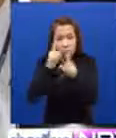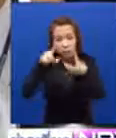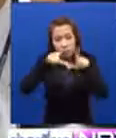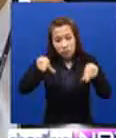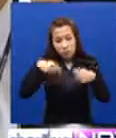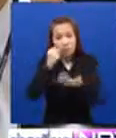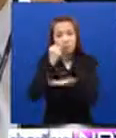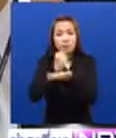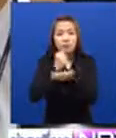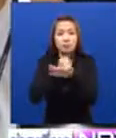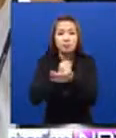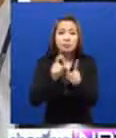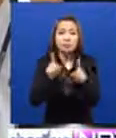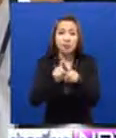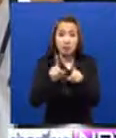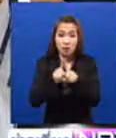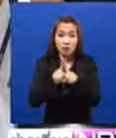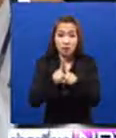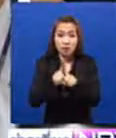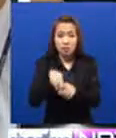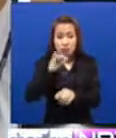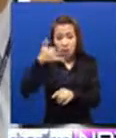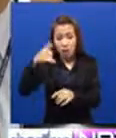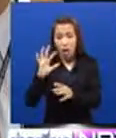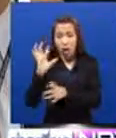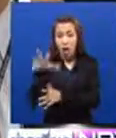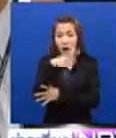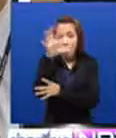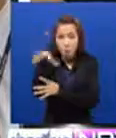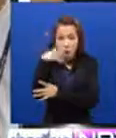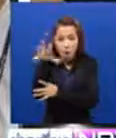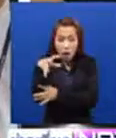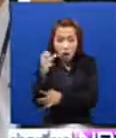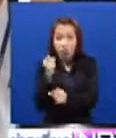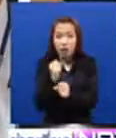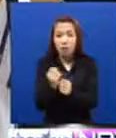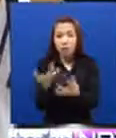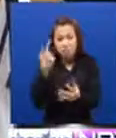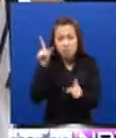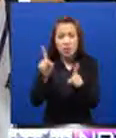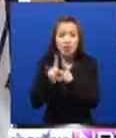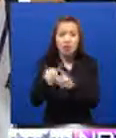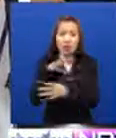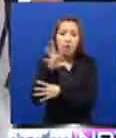บอนุญาตไม่งั้นก็ถูกหลอกอย่างที่ว่าเนี่ยก็มันถูกหลอกไงเล่า